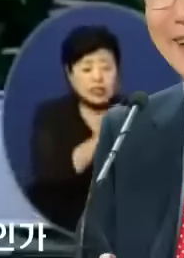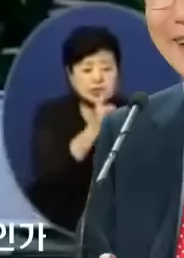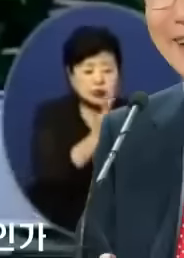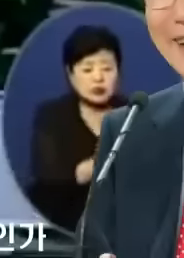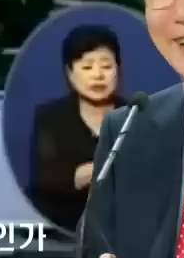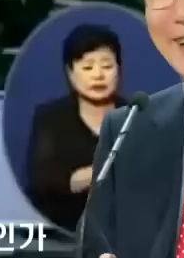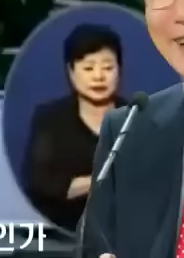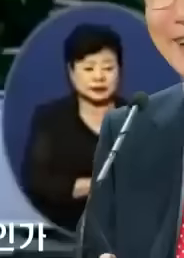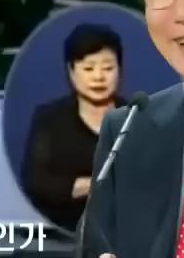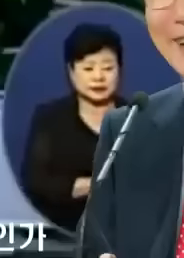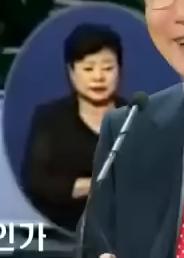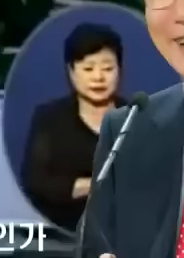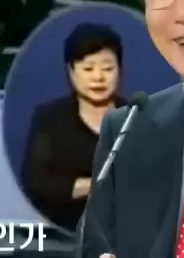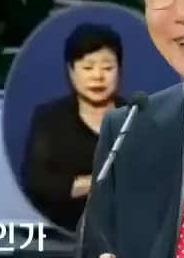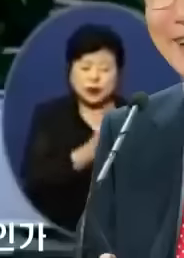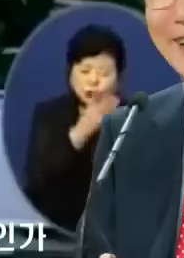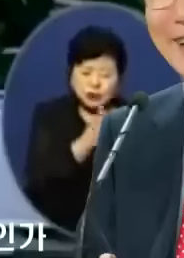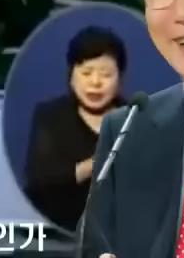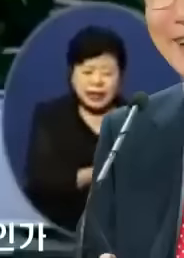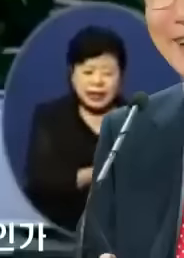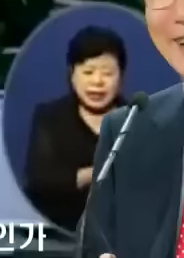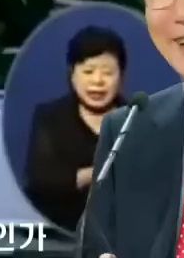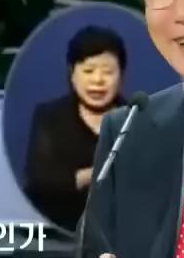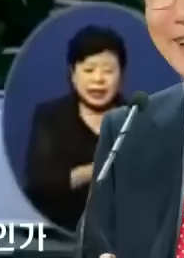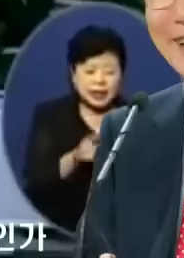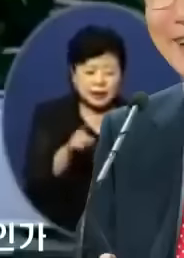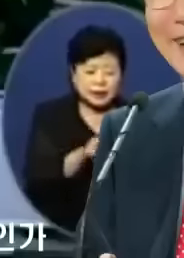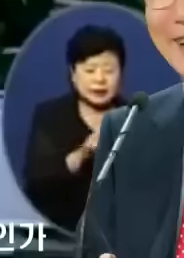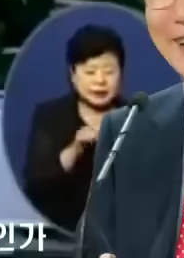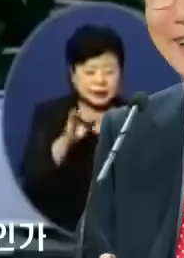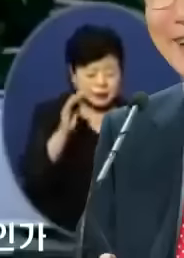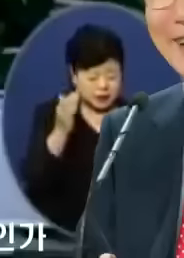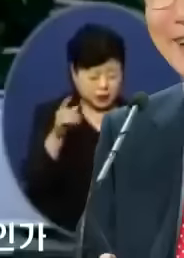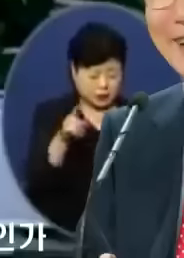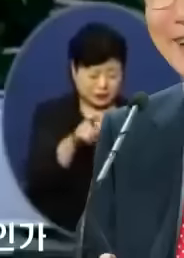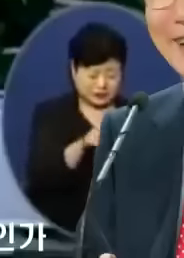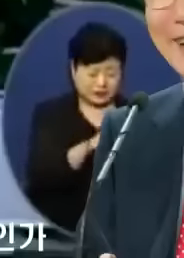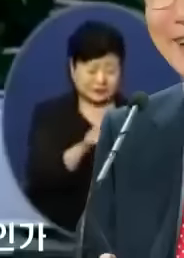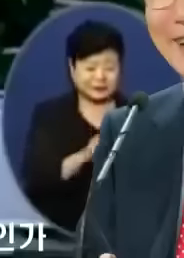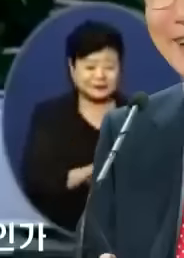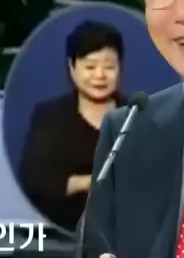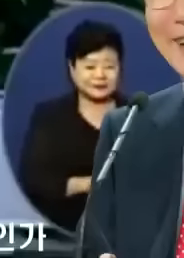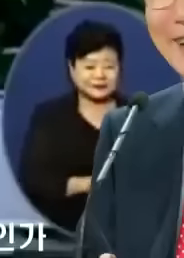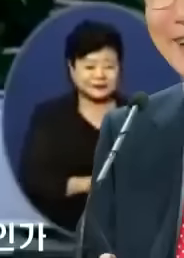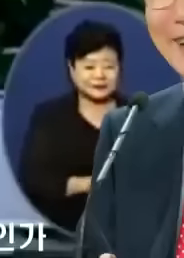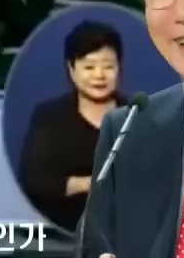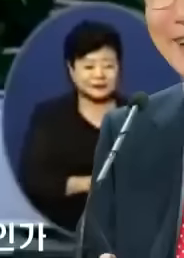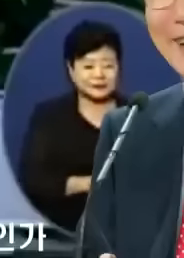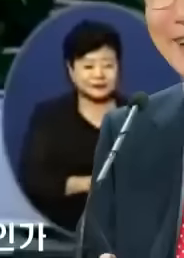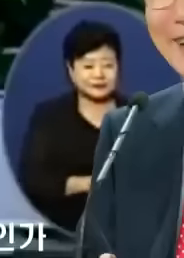있는 귀한 신자가 되기 위해서 그렇게 하는 것입니다.